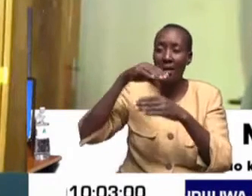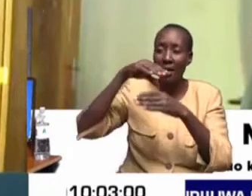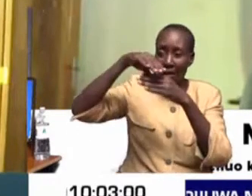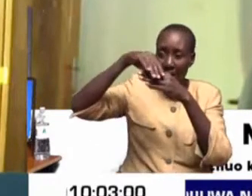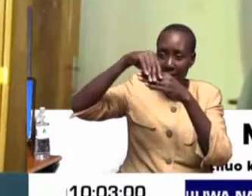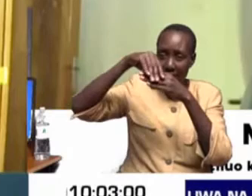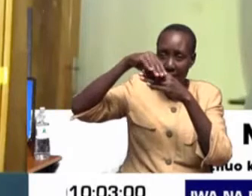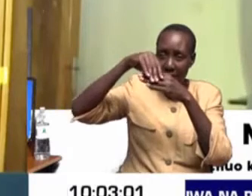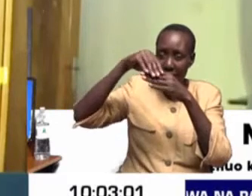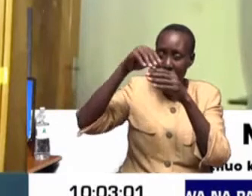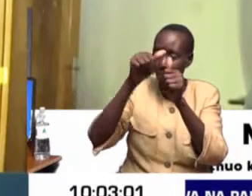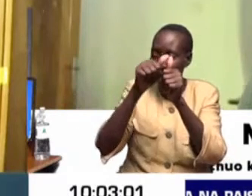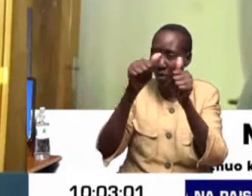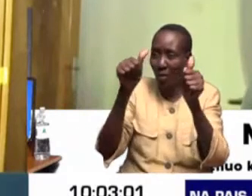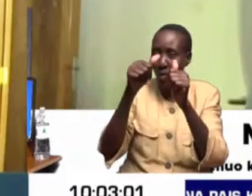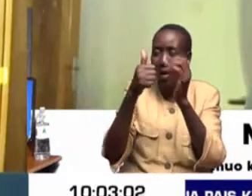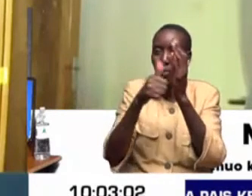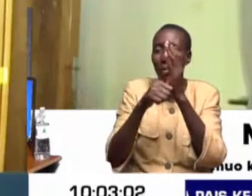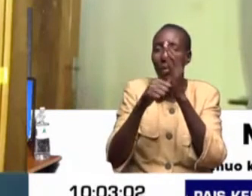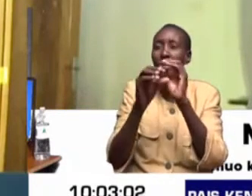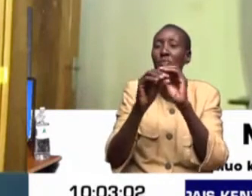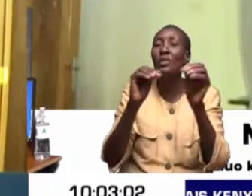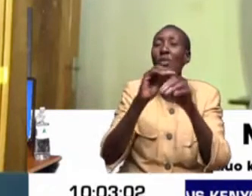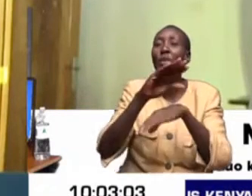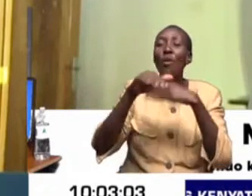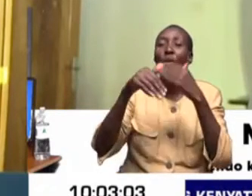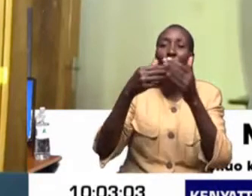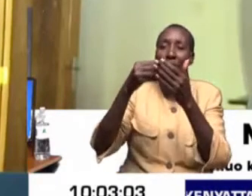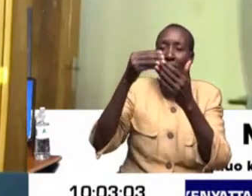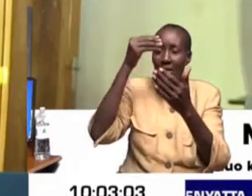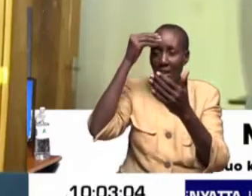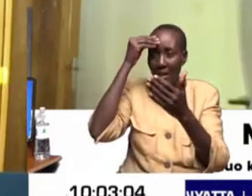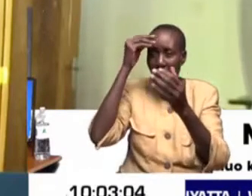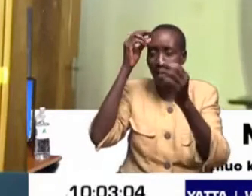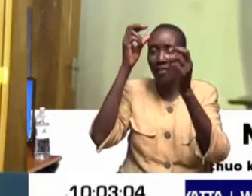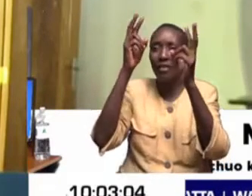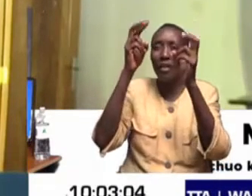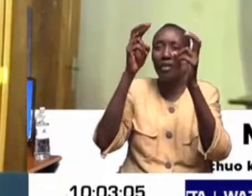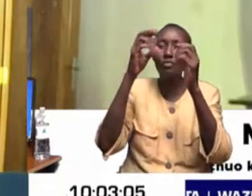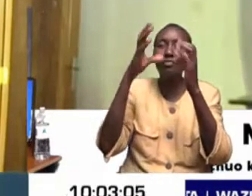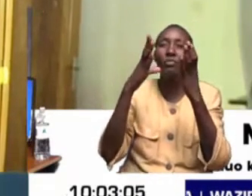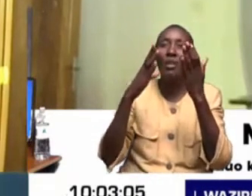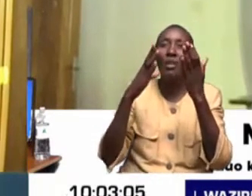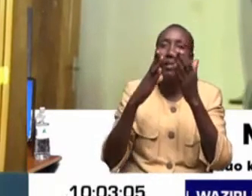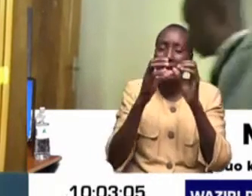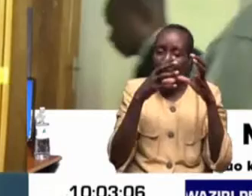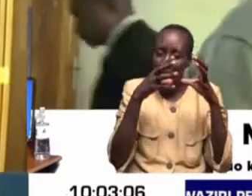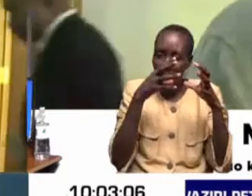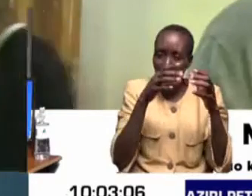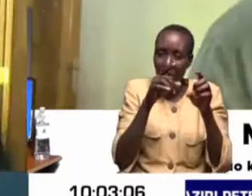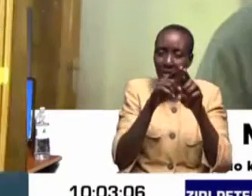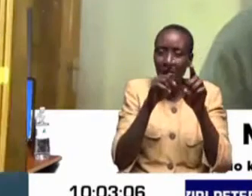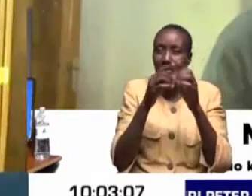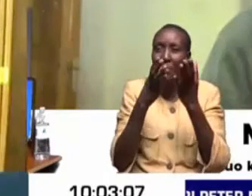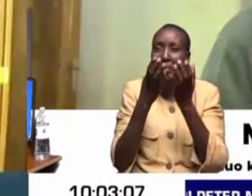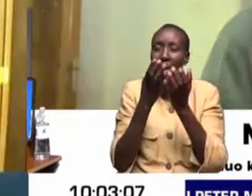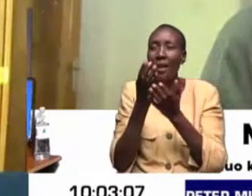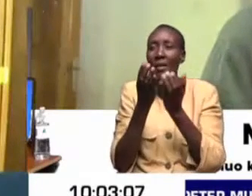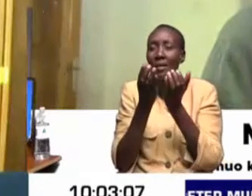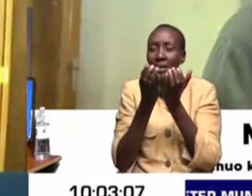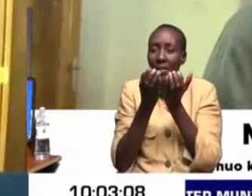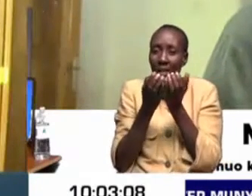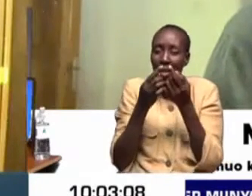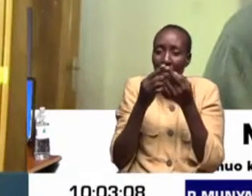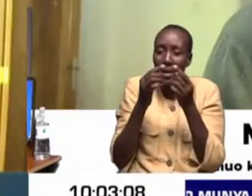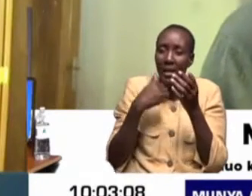kwa njia ile shwari, wale ambao wanasomea masuala yanayokubaliana na kampuni. Lakini mtazamaji, nina mmoja wale ambao ni